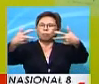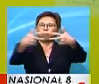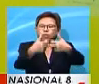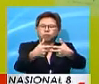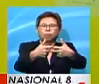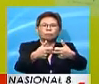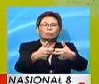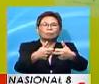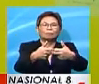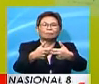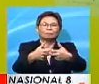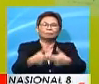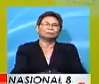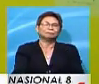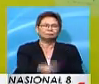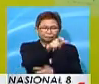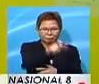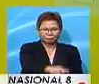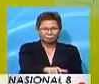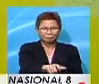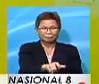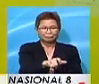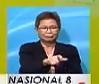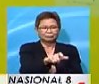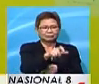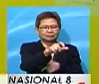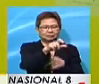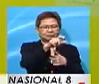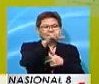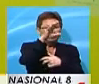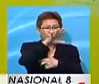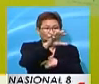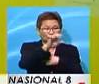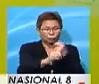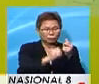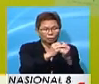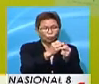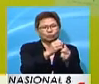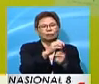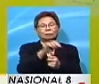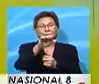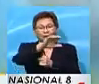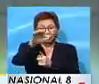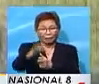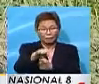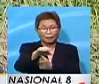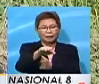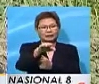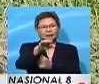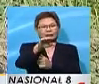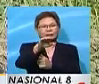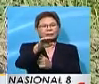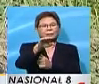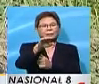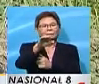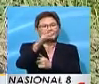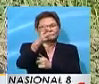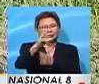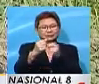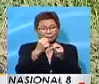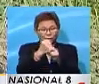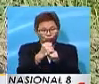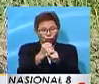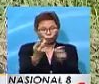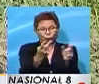dirempuh Lori mangsa as Abdul Rahim 50 tahun dan Muhammad Amirul Mukminin Muhammad suuhimi 16